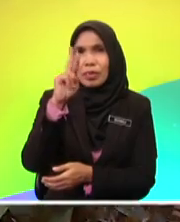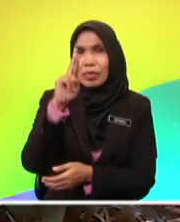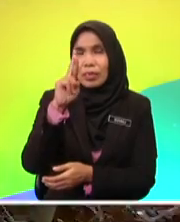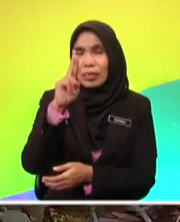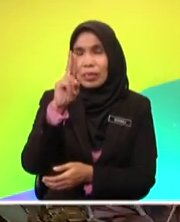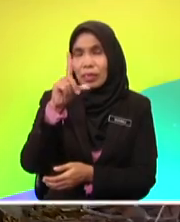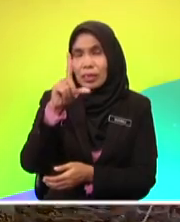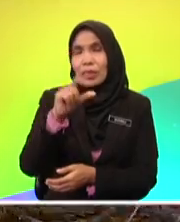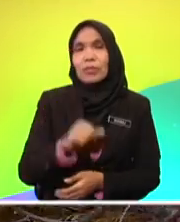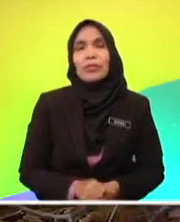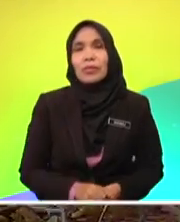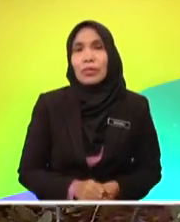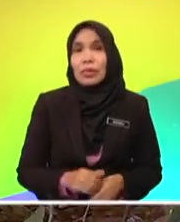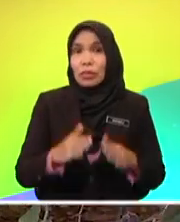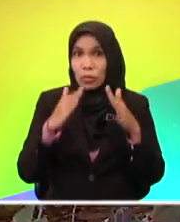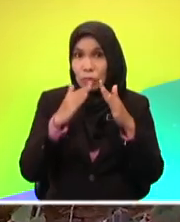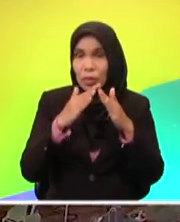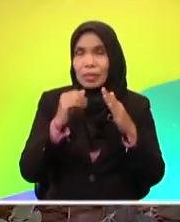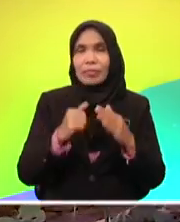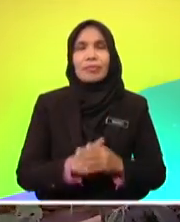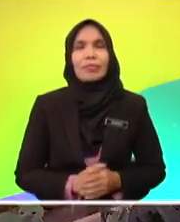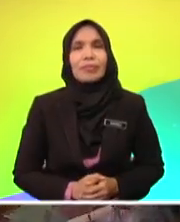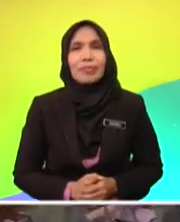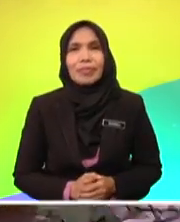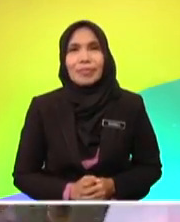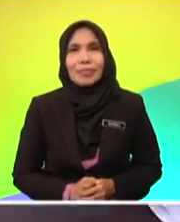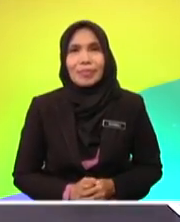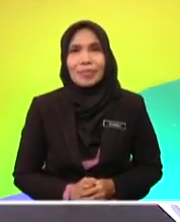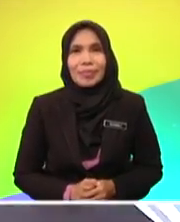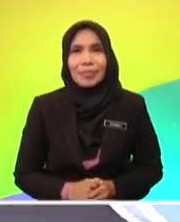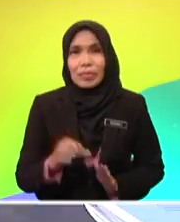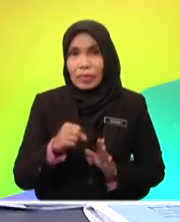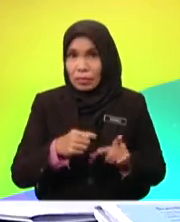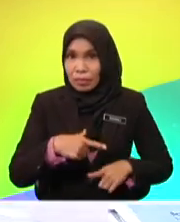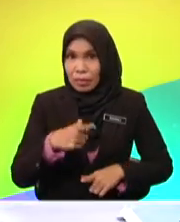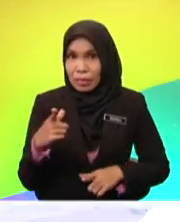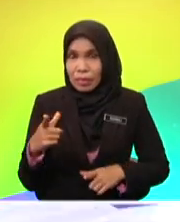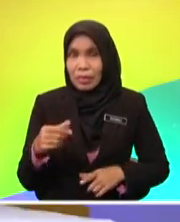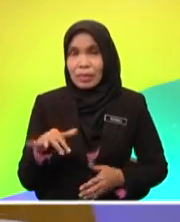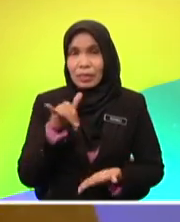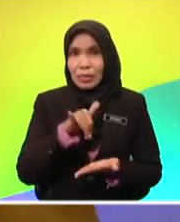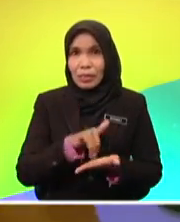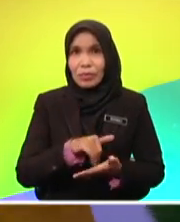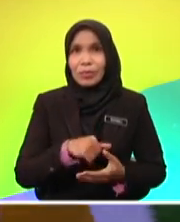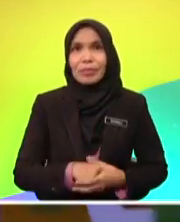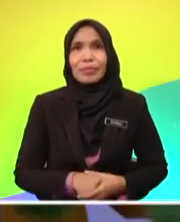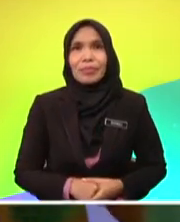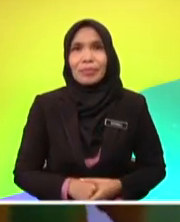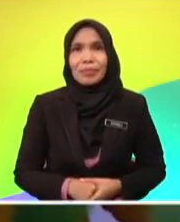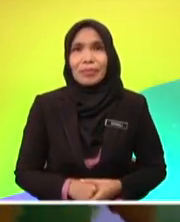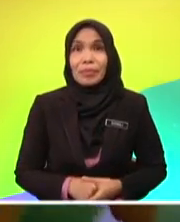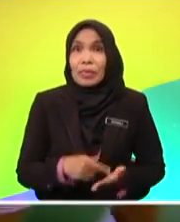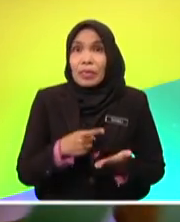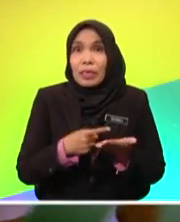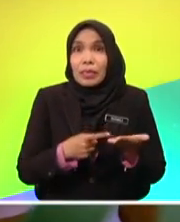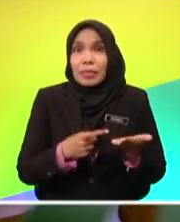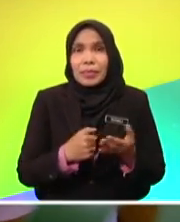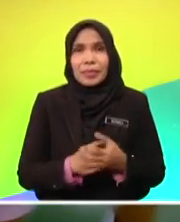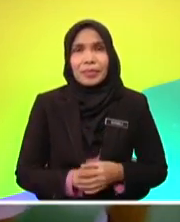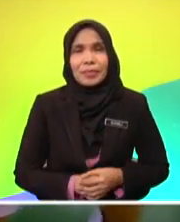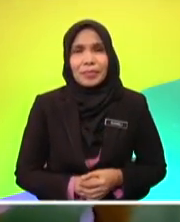tumbuhan yang mana menggunakan kayu pelet. Wah. Selain itu, apa ke dia ni?